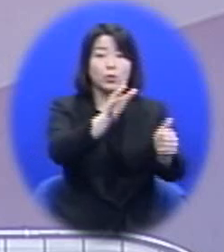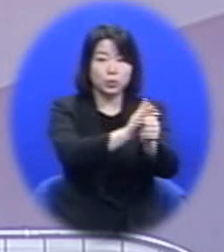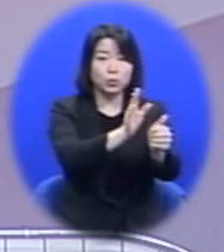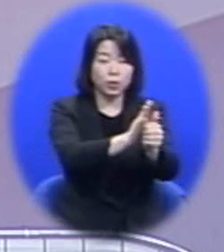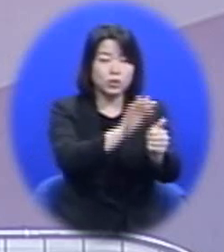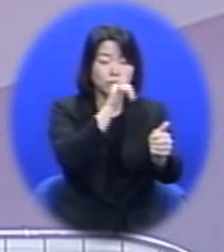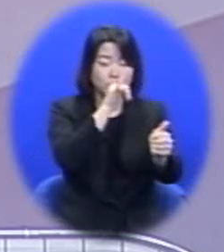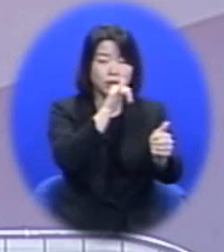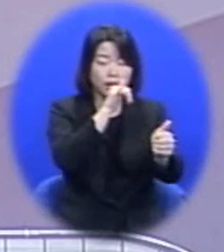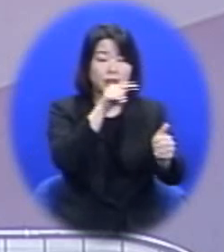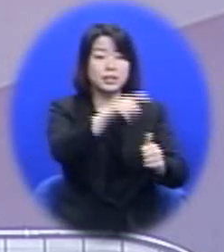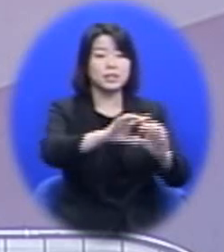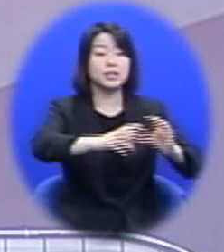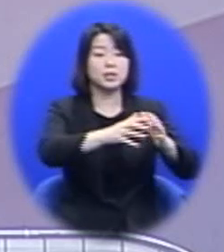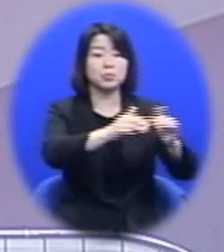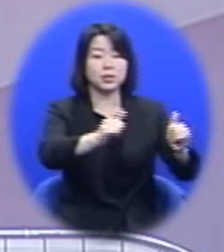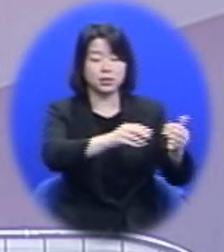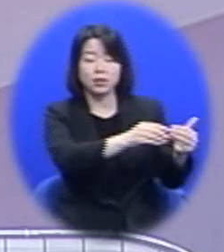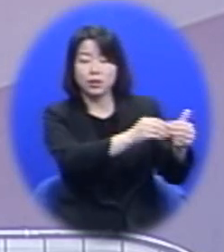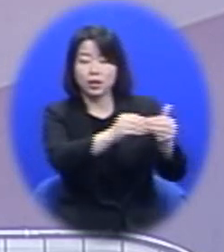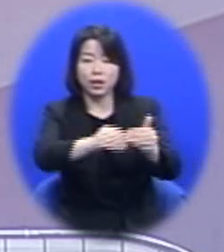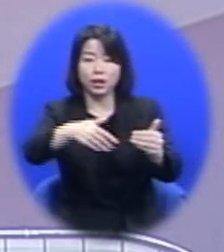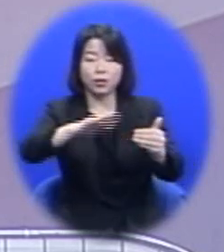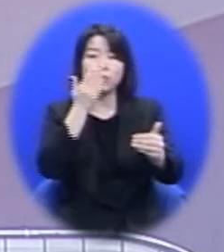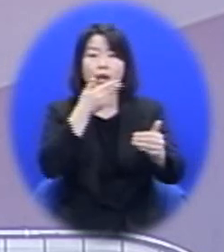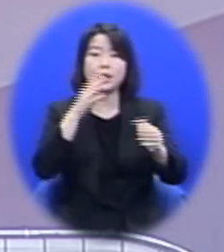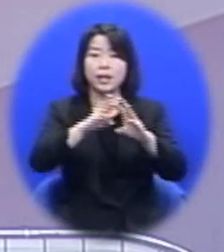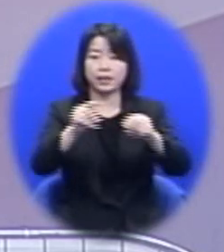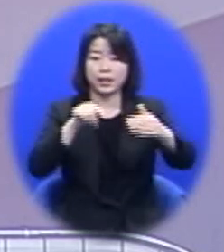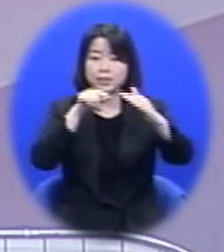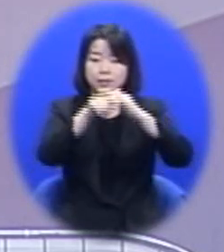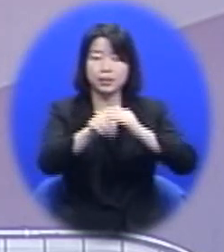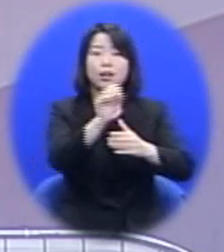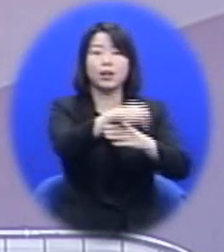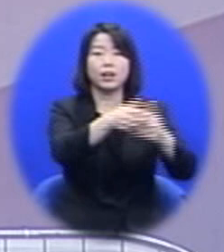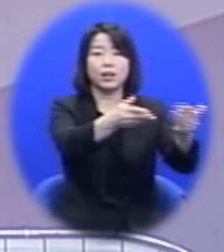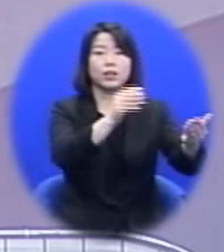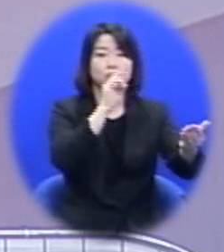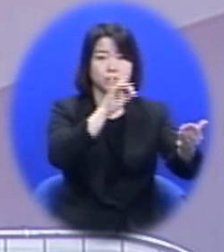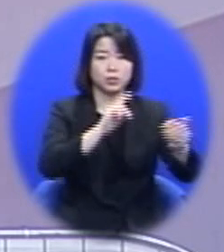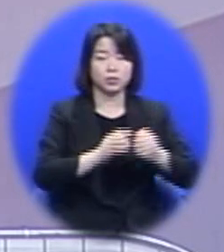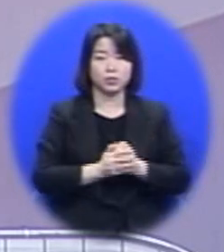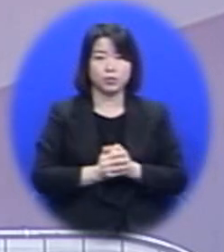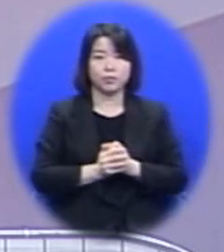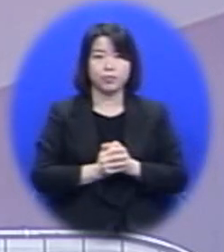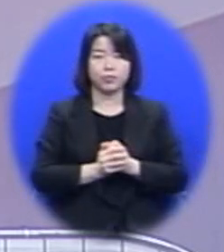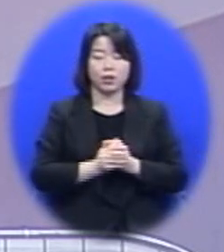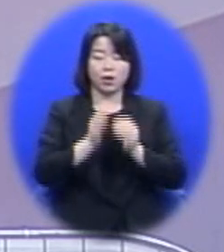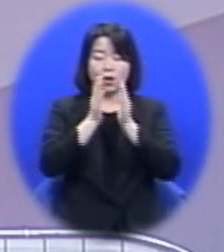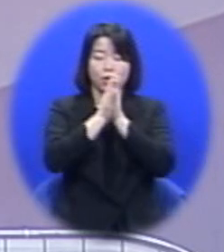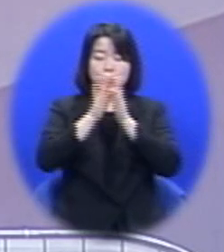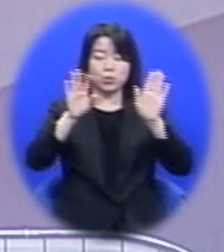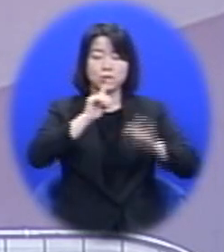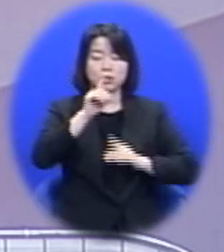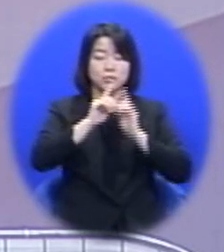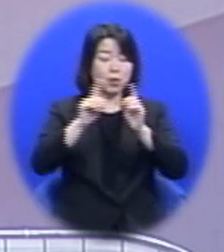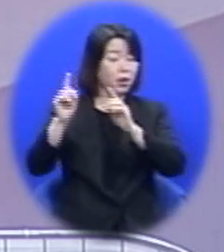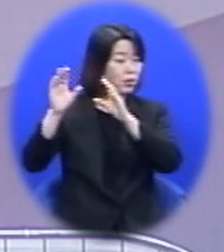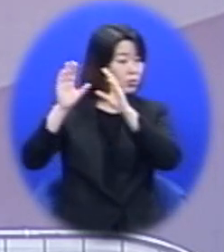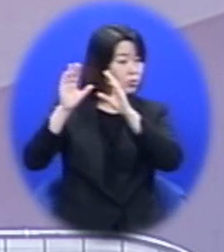이끌고 가나안 땅에 들어가라. 모세가 그 말씀에 화들짝